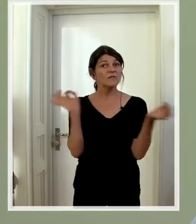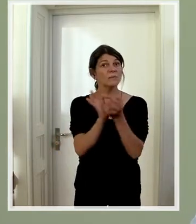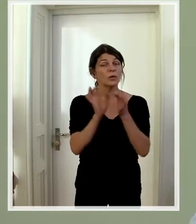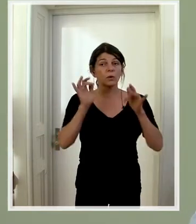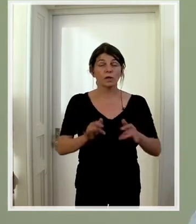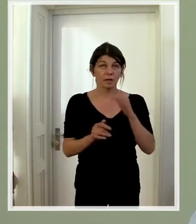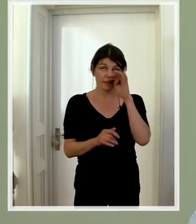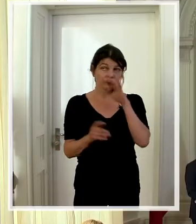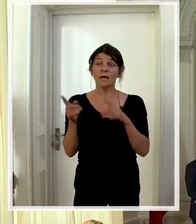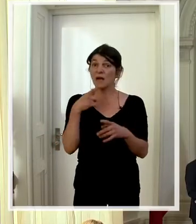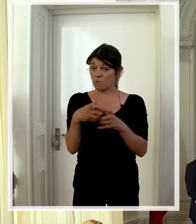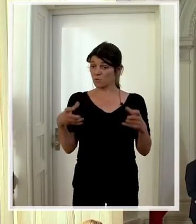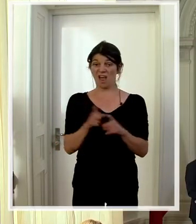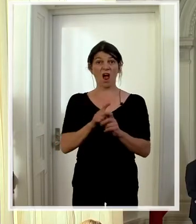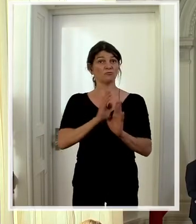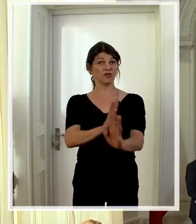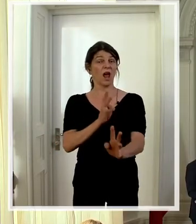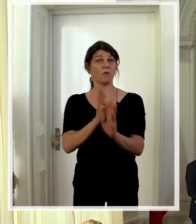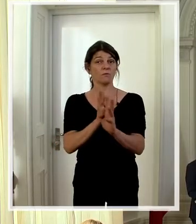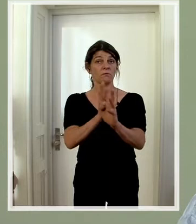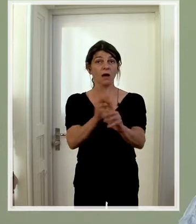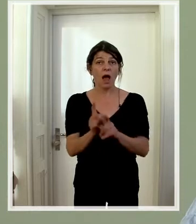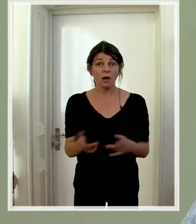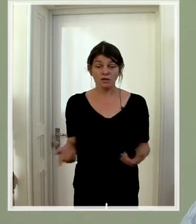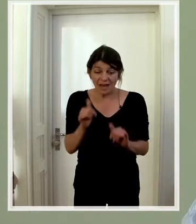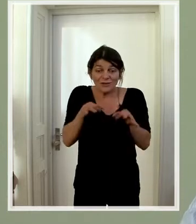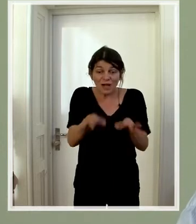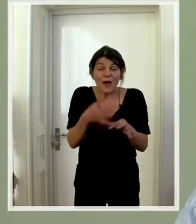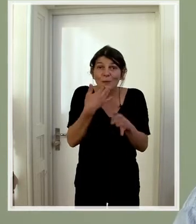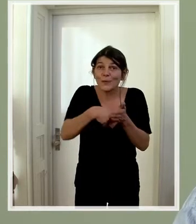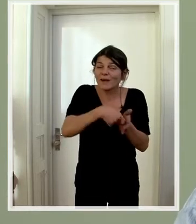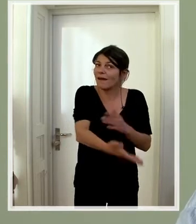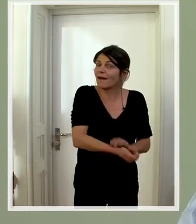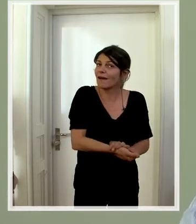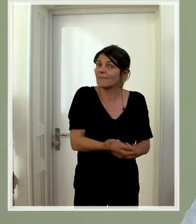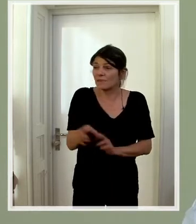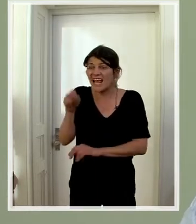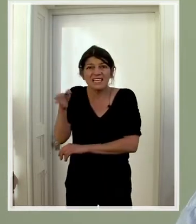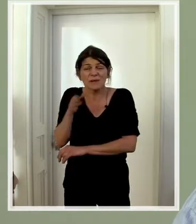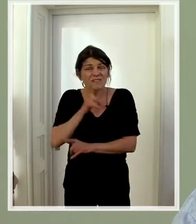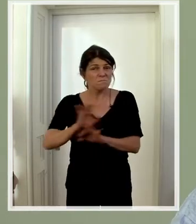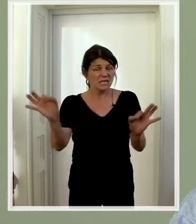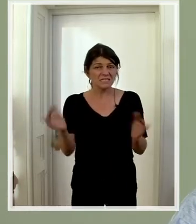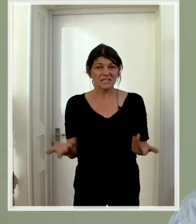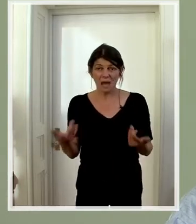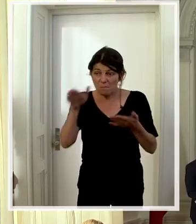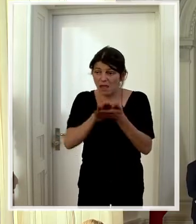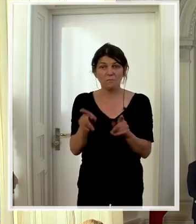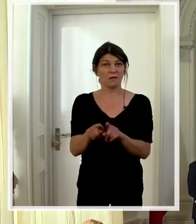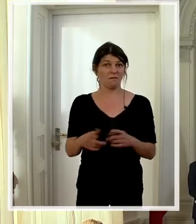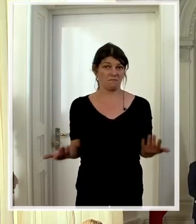stehen letztendlich nur im Stau. Ja, weil man die Straße nicht macht. Aber das wird mit der S-Bahn nicht besser. Das bleibt genau